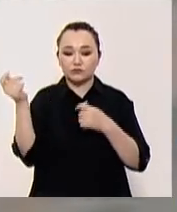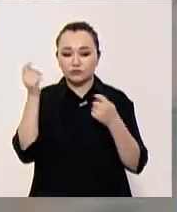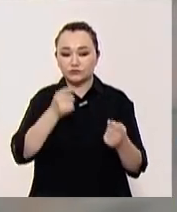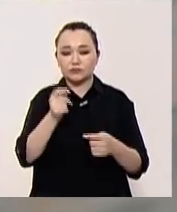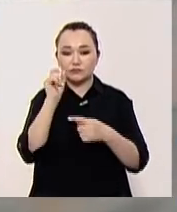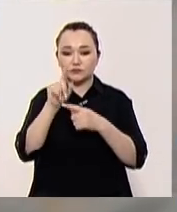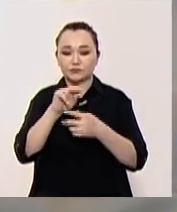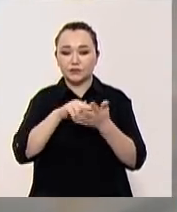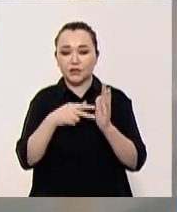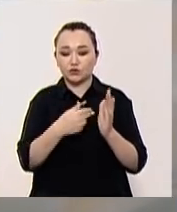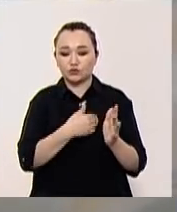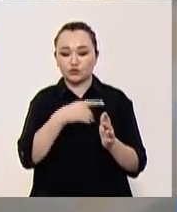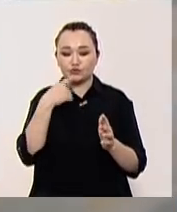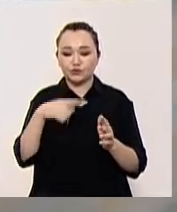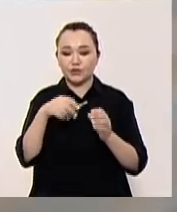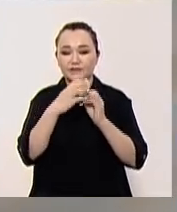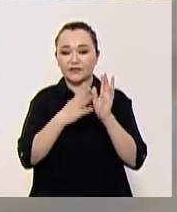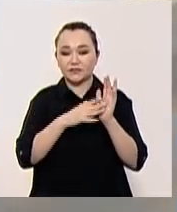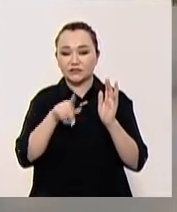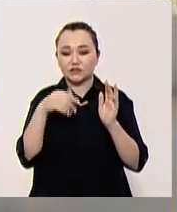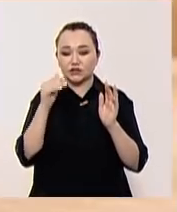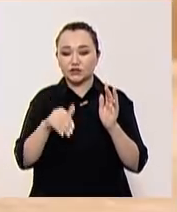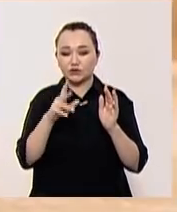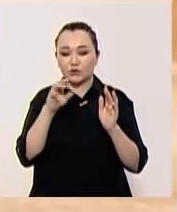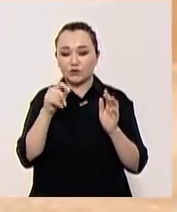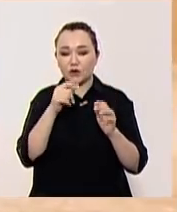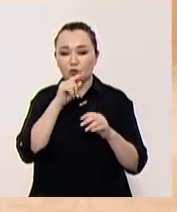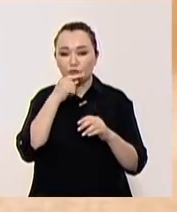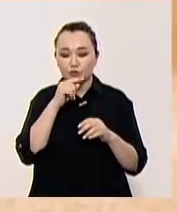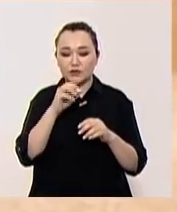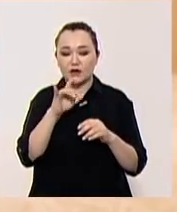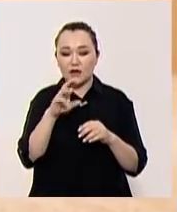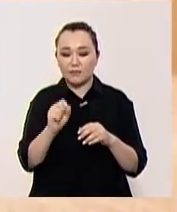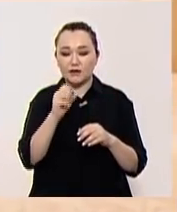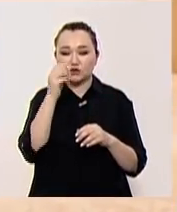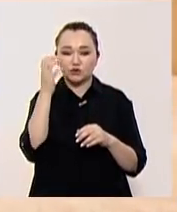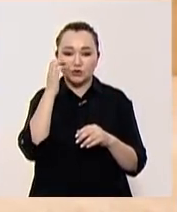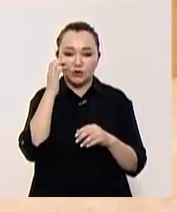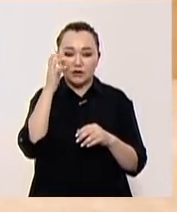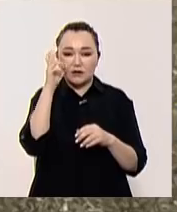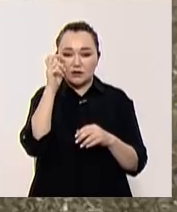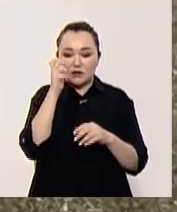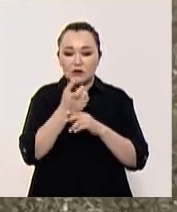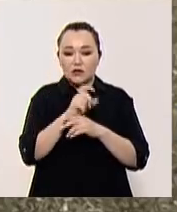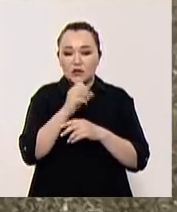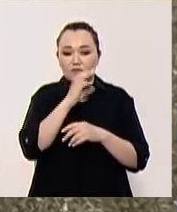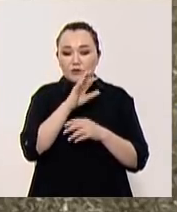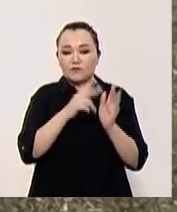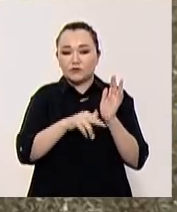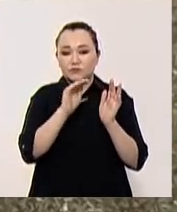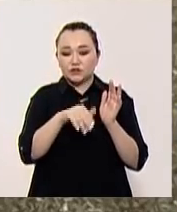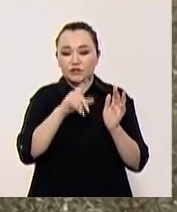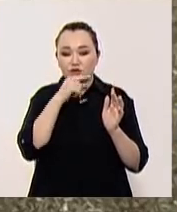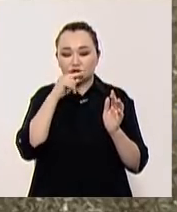алдыруды жоспарлап отыр. Ресейден 19,5 мың тонна жүгері, бидай, арпа және қара бидай тұқымы мен Еуропадан 80 мың тонна жүгері